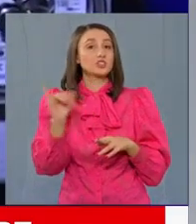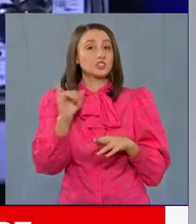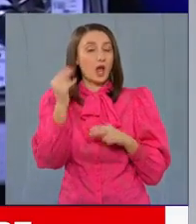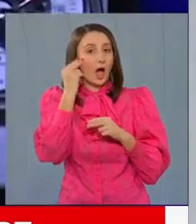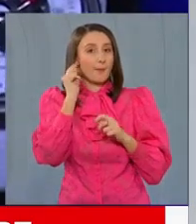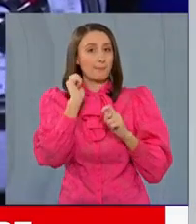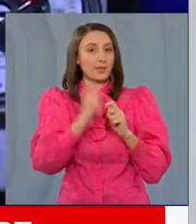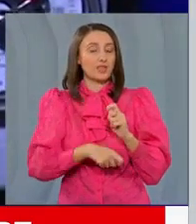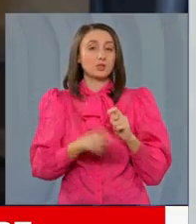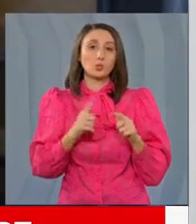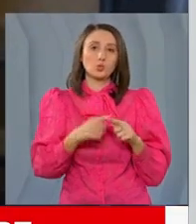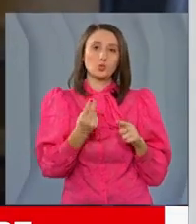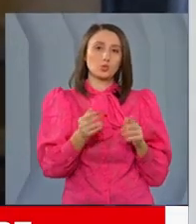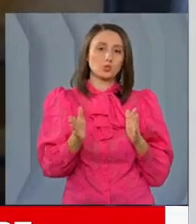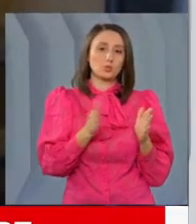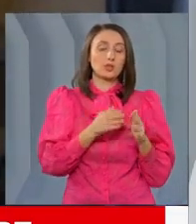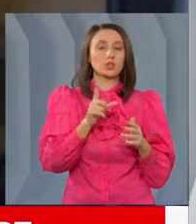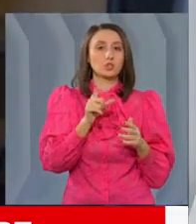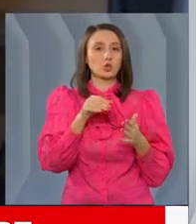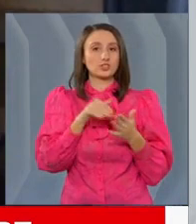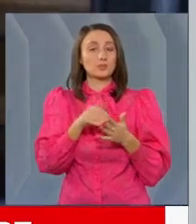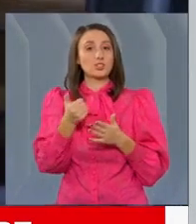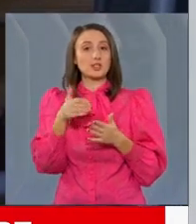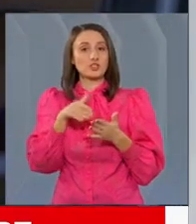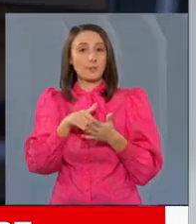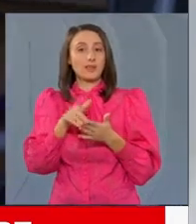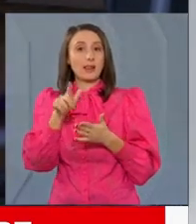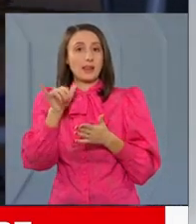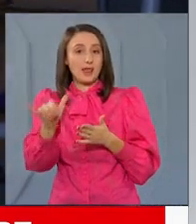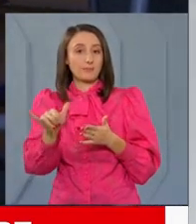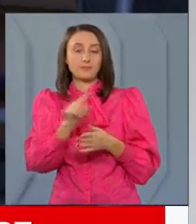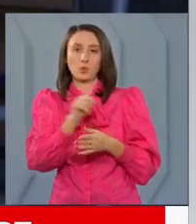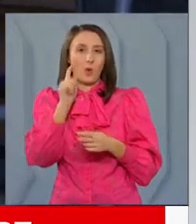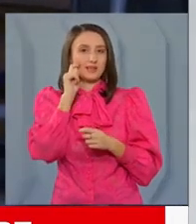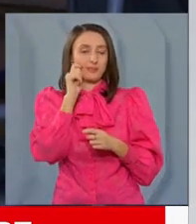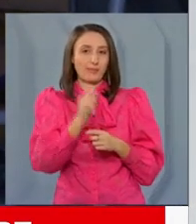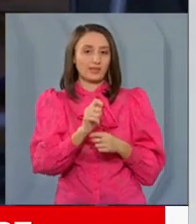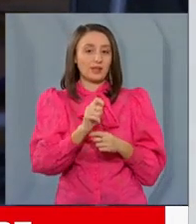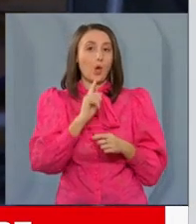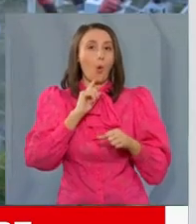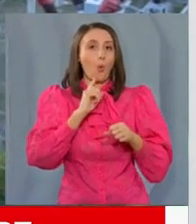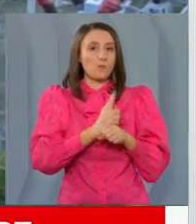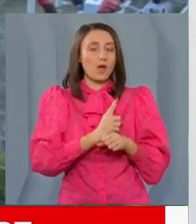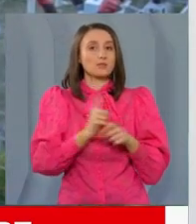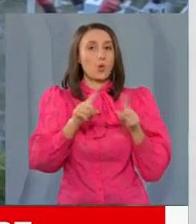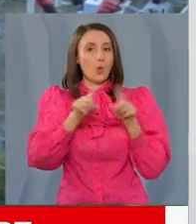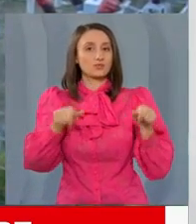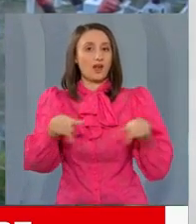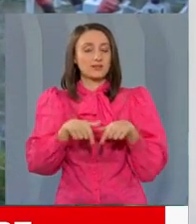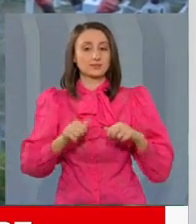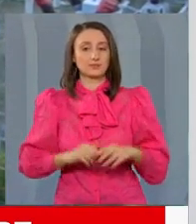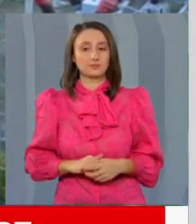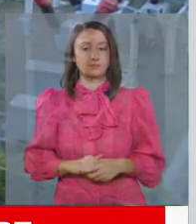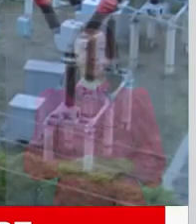fost amendați cu sumele cuprinse între 20.000 și 60.000 de lei nu ar fi respectat obligațiile contractuale.